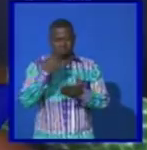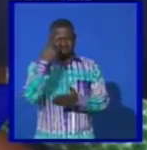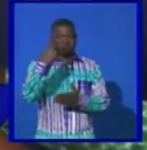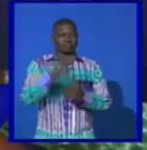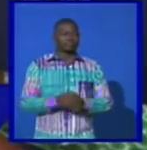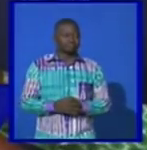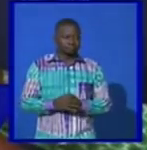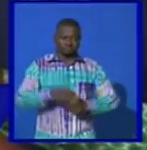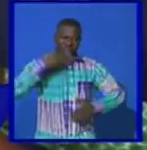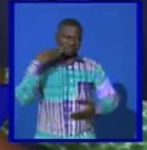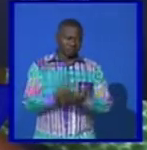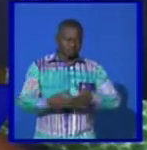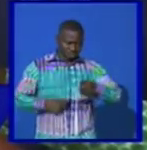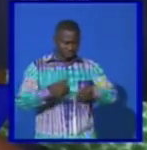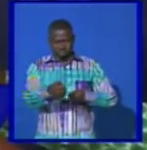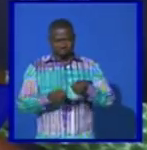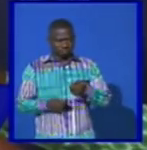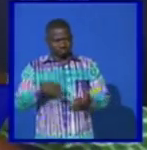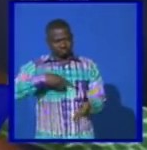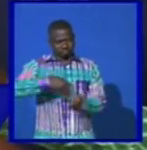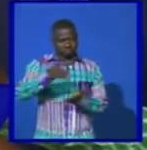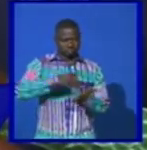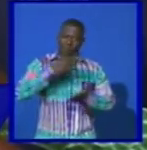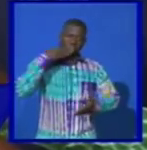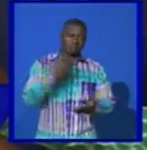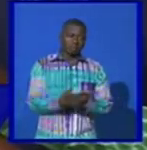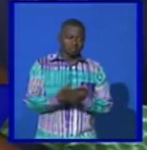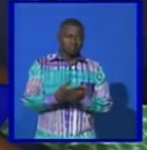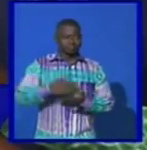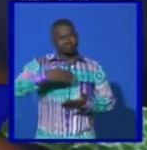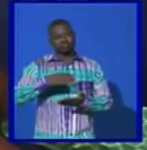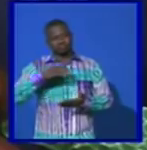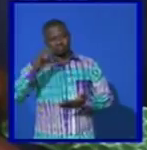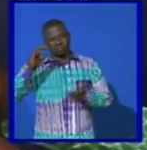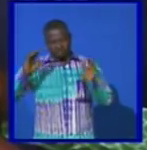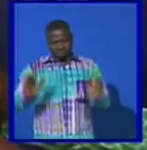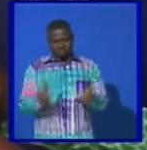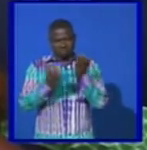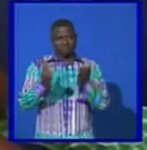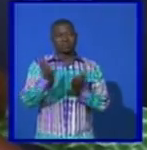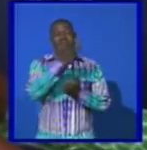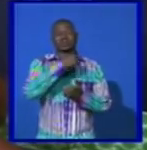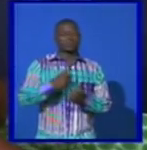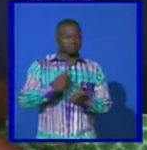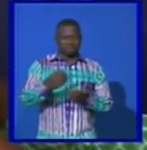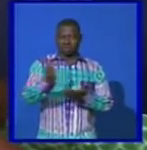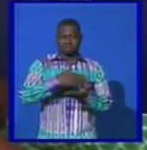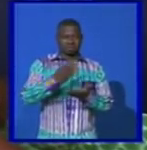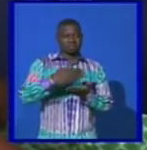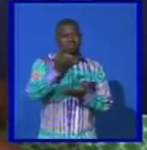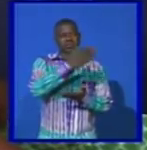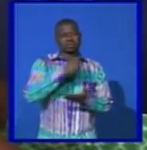bonne gestion des dépenses, la bonne mobilisation des recettes est au cœur des préoccupations du